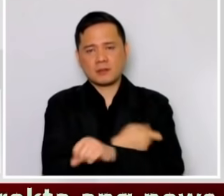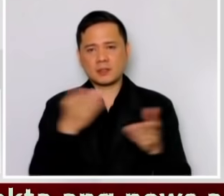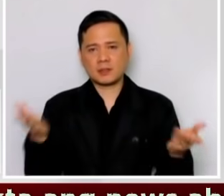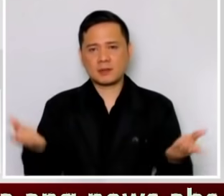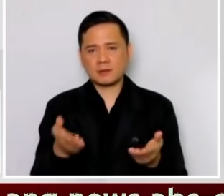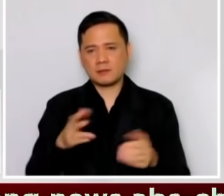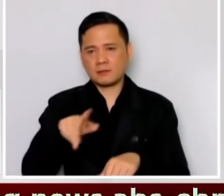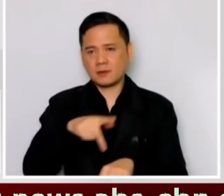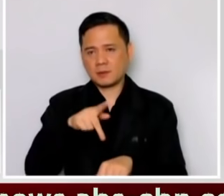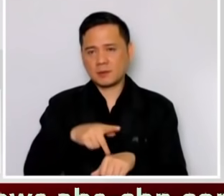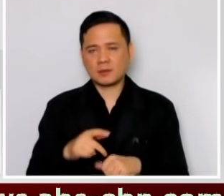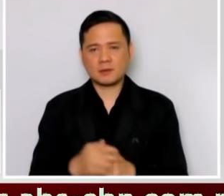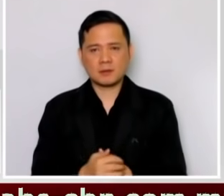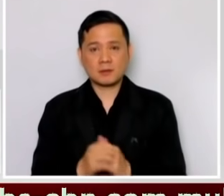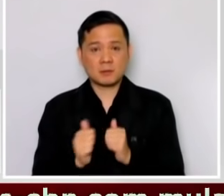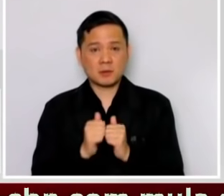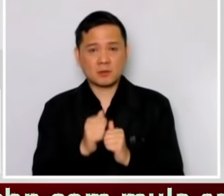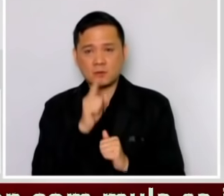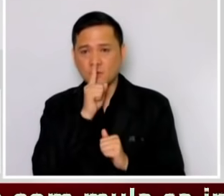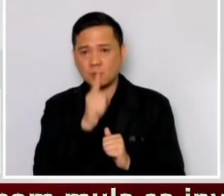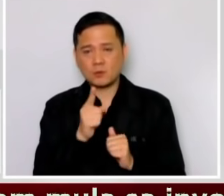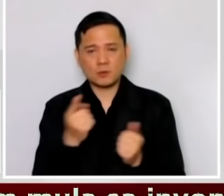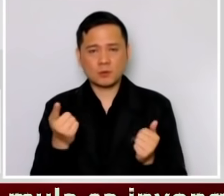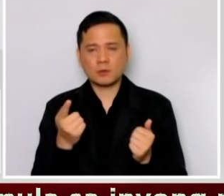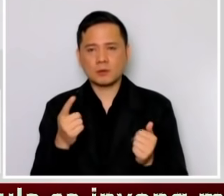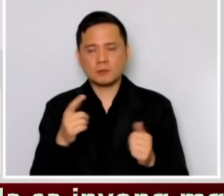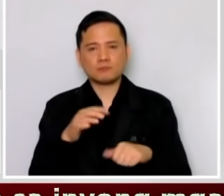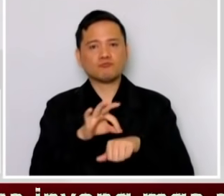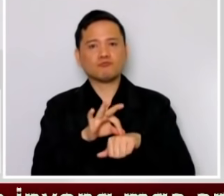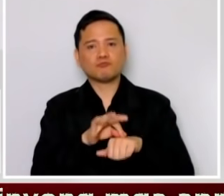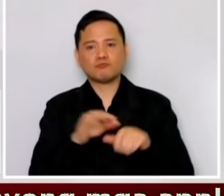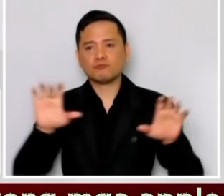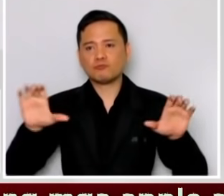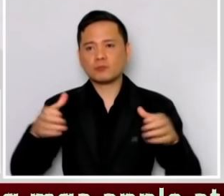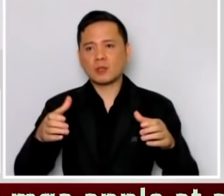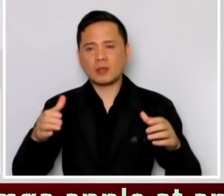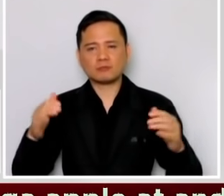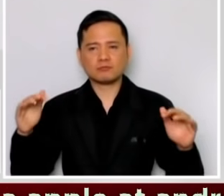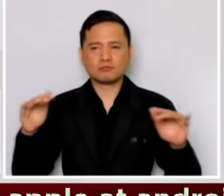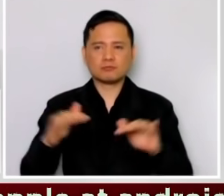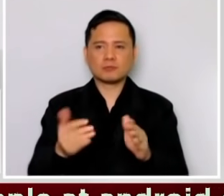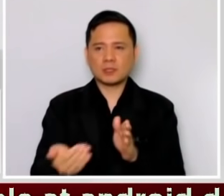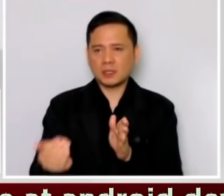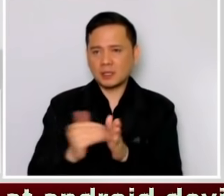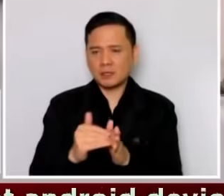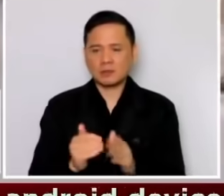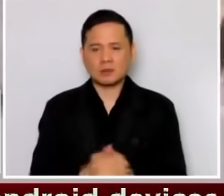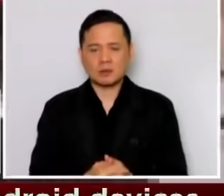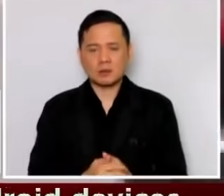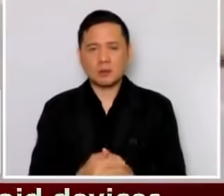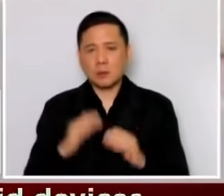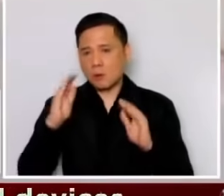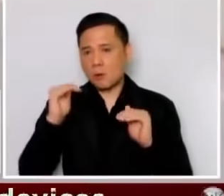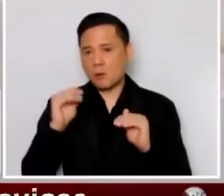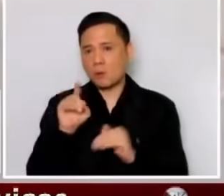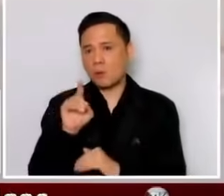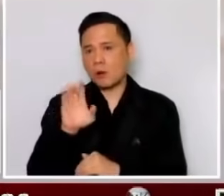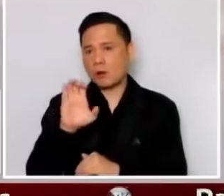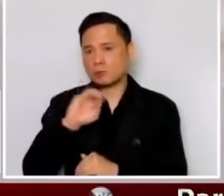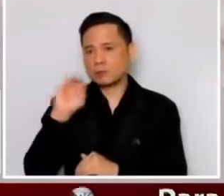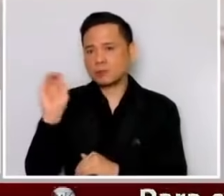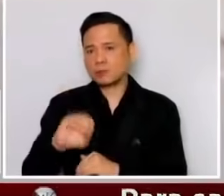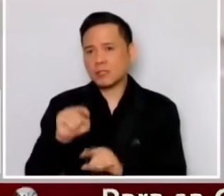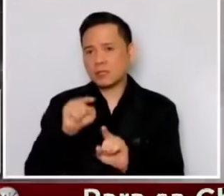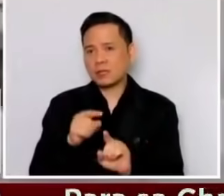Pilipinas, kaya itutuloy nila ang pagbabalik ng face-to-face classes kasama ang pagtaas sa 100% capacity ang lahat ng public